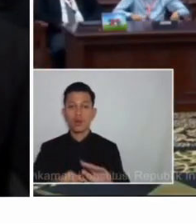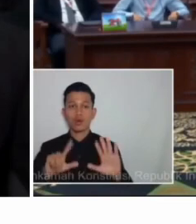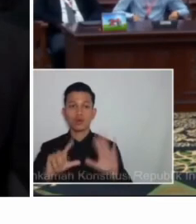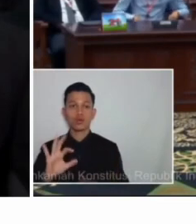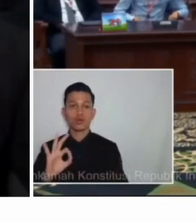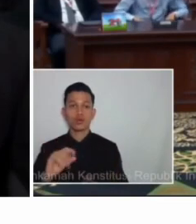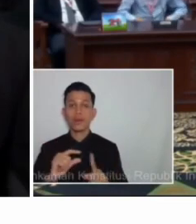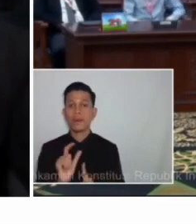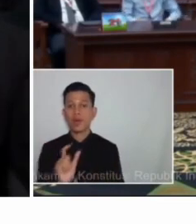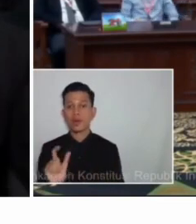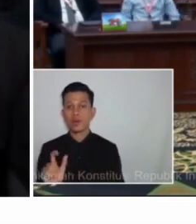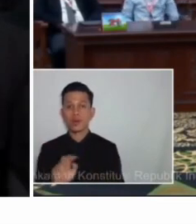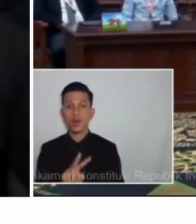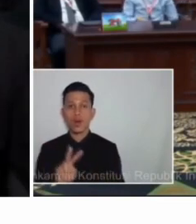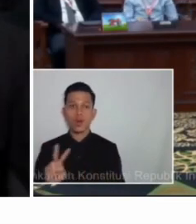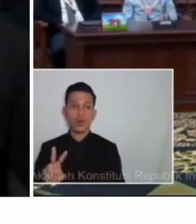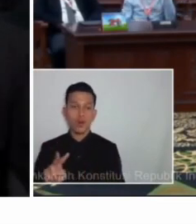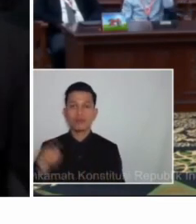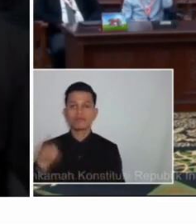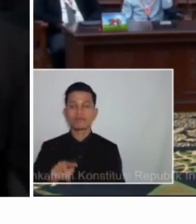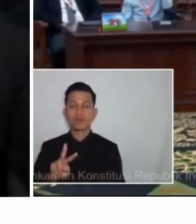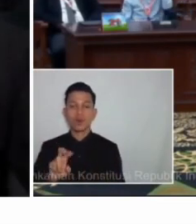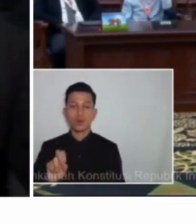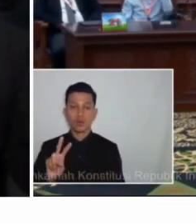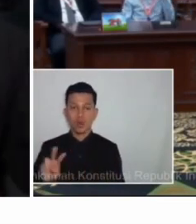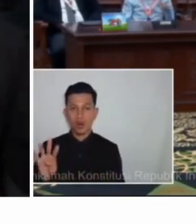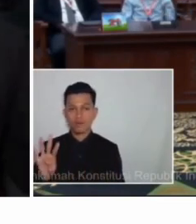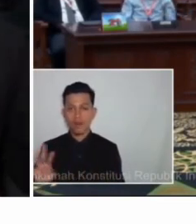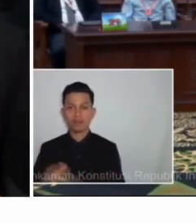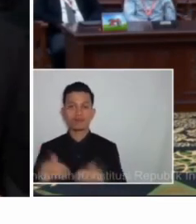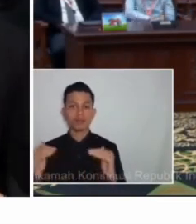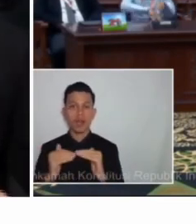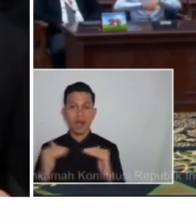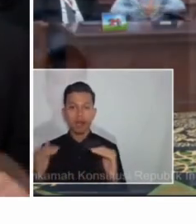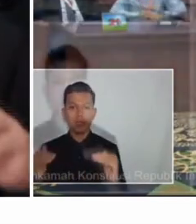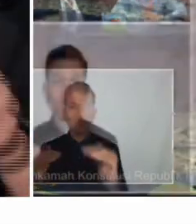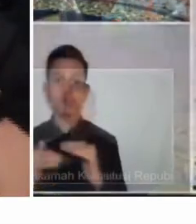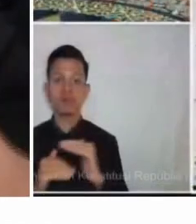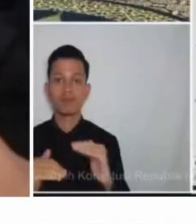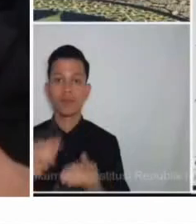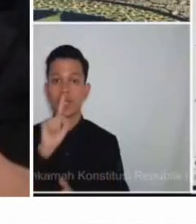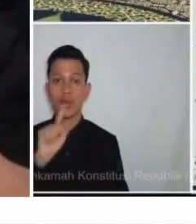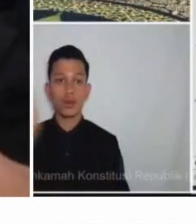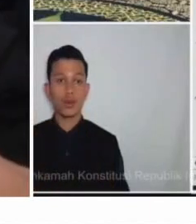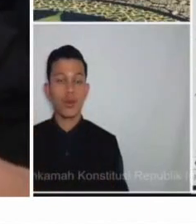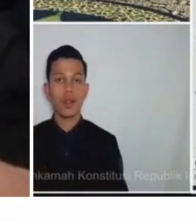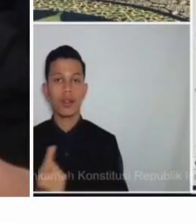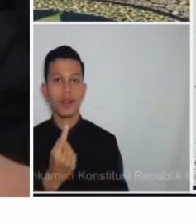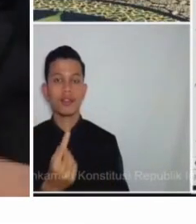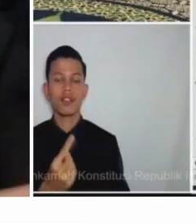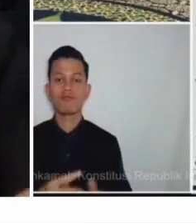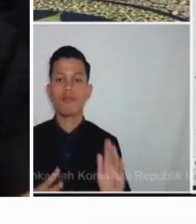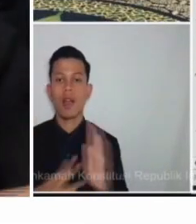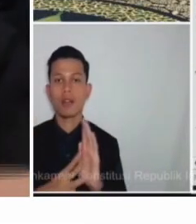berharap Bung Saiful Huda teman-teman PKB dan teman-teman dari fraksi-fraksi lain di dalam membahas revisi undang-undang